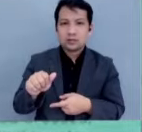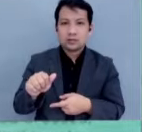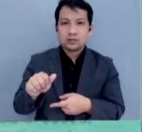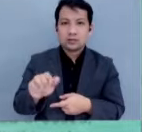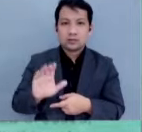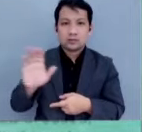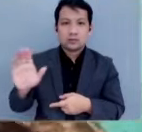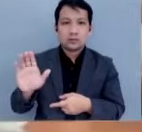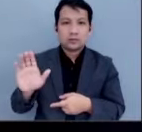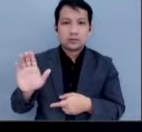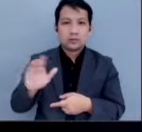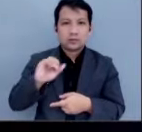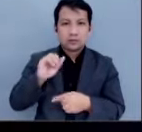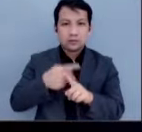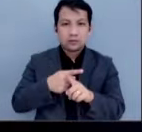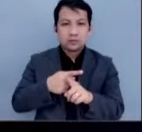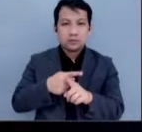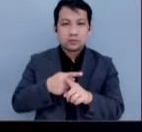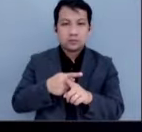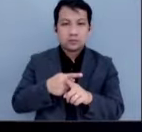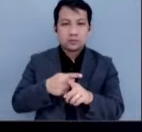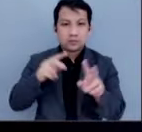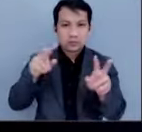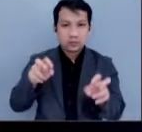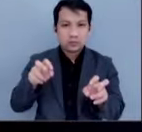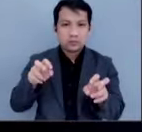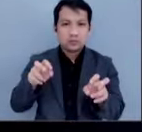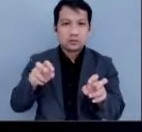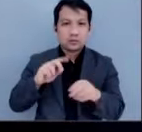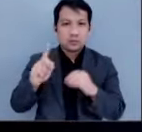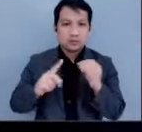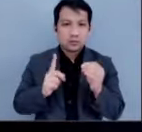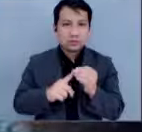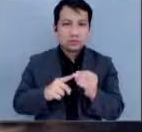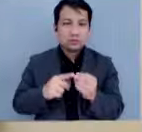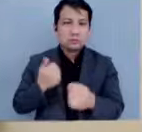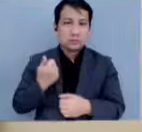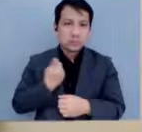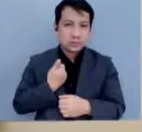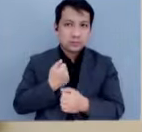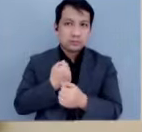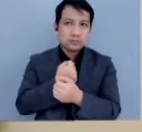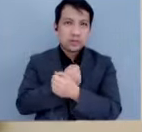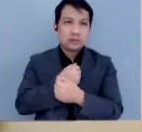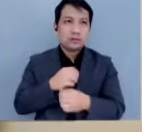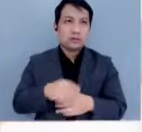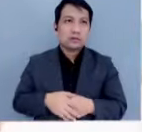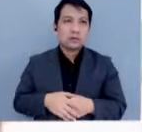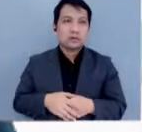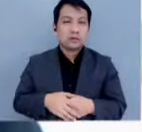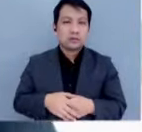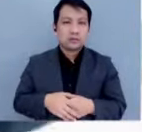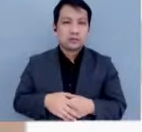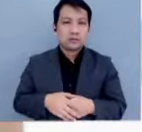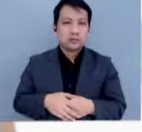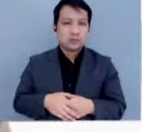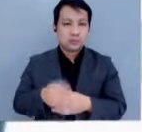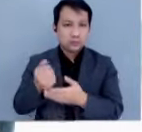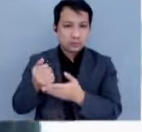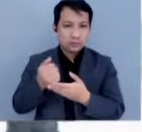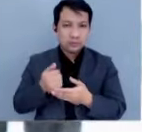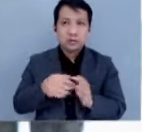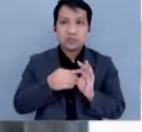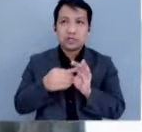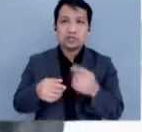kanilang April cover. Ang tema, it's all about self-love. Say ni Catherine, nakatulong sa kanya ang healing process